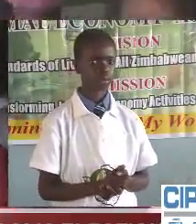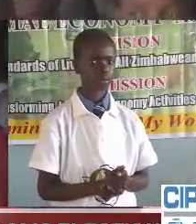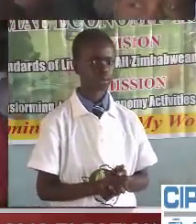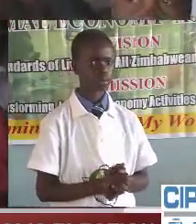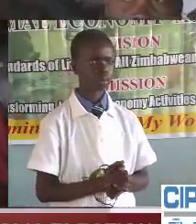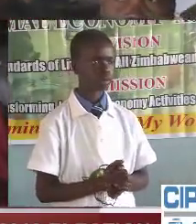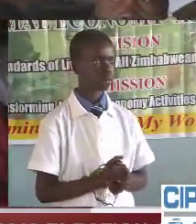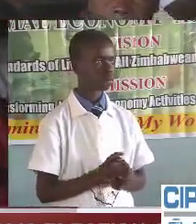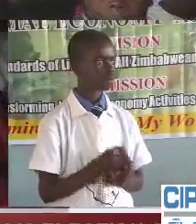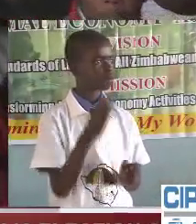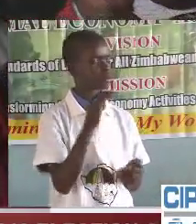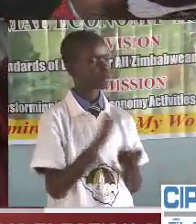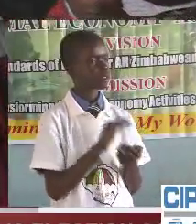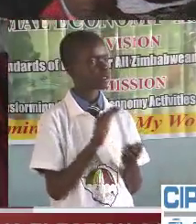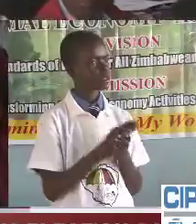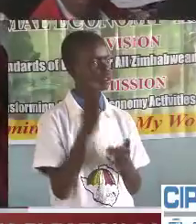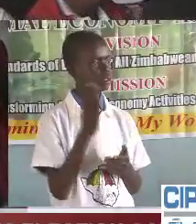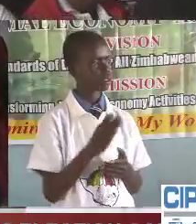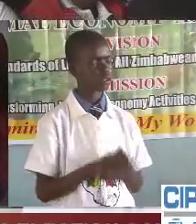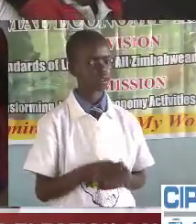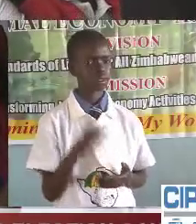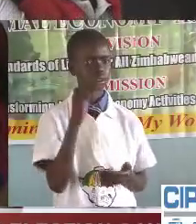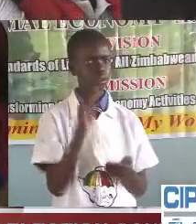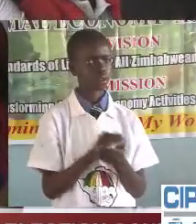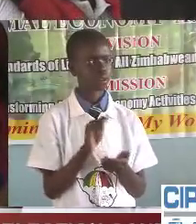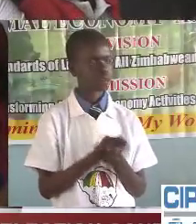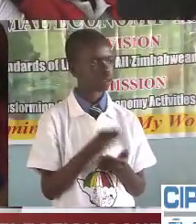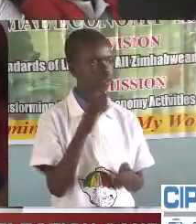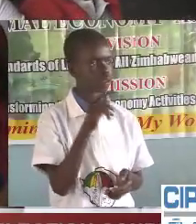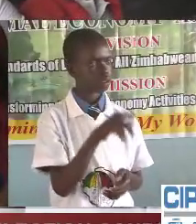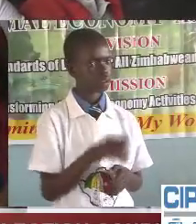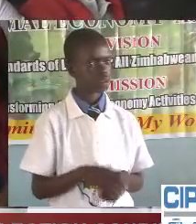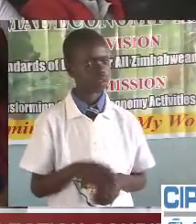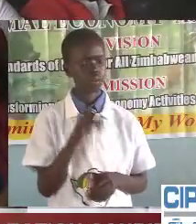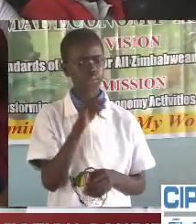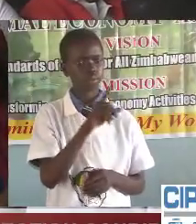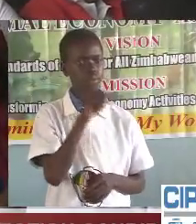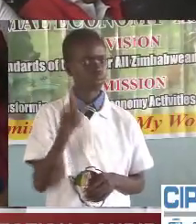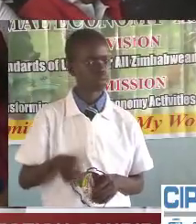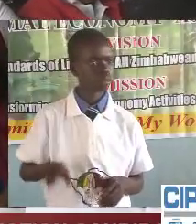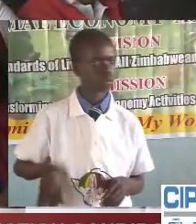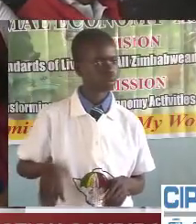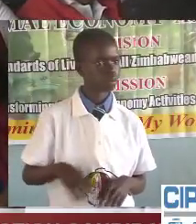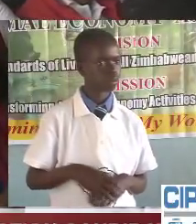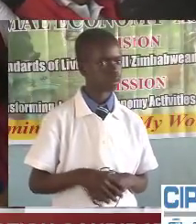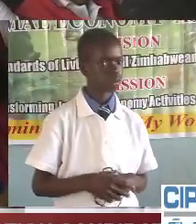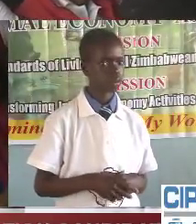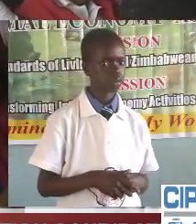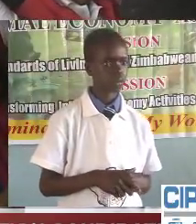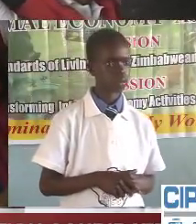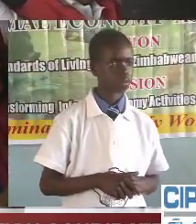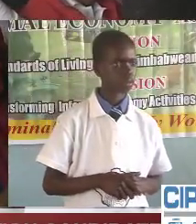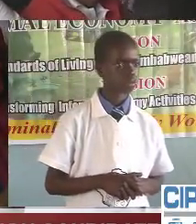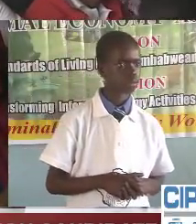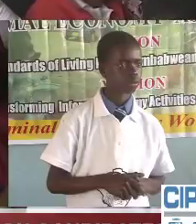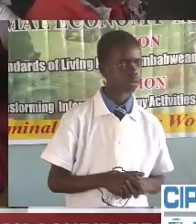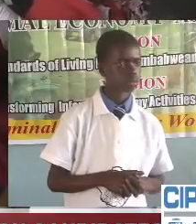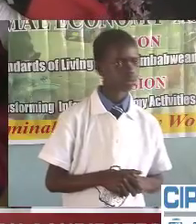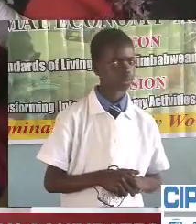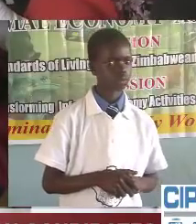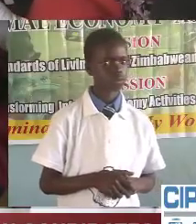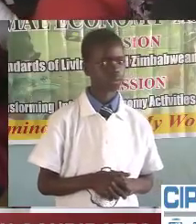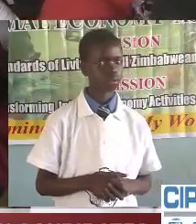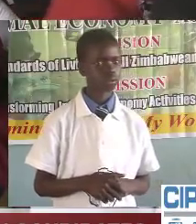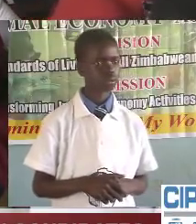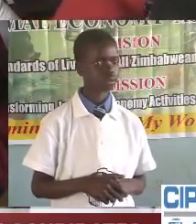Okay. Maita zvenyu ndinokumbira mubvunzo kuda wekupedzisira mubvunzo wekupedzisira. Pana